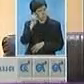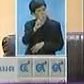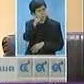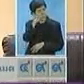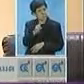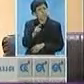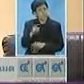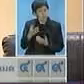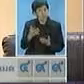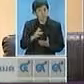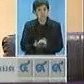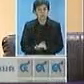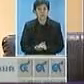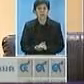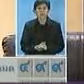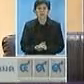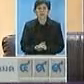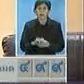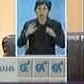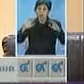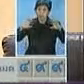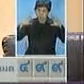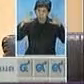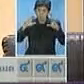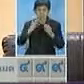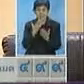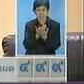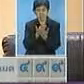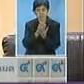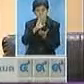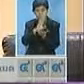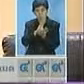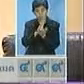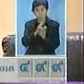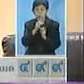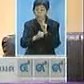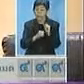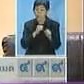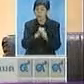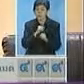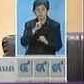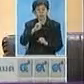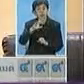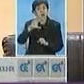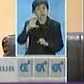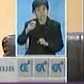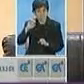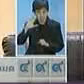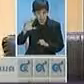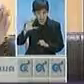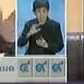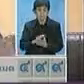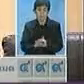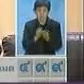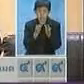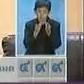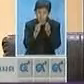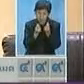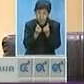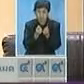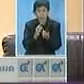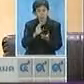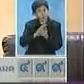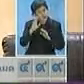ได้ท่านประธานครับรัฐบาลได้ตั้งงบประมาณปี2555ตามตัวเลขงบล